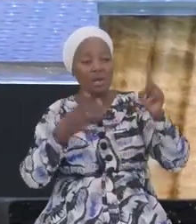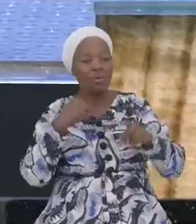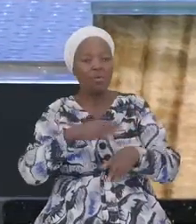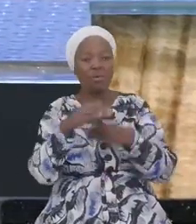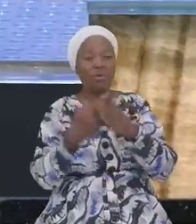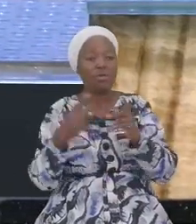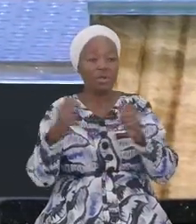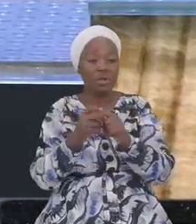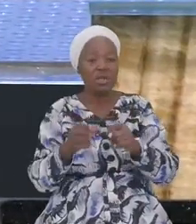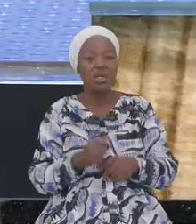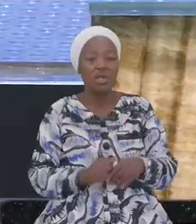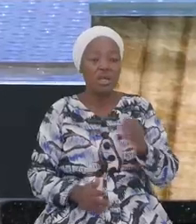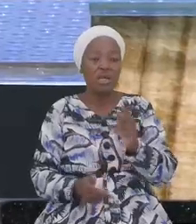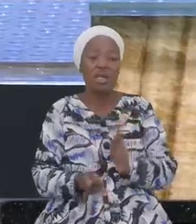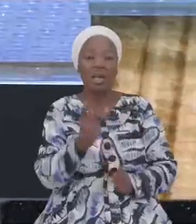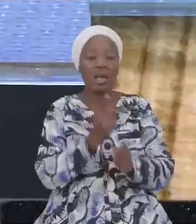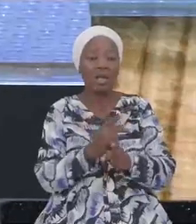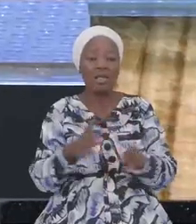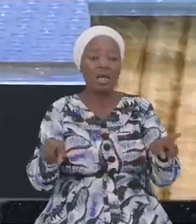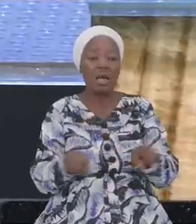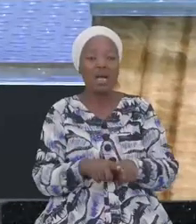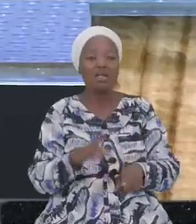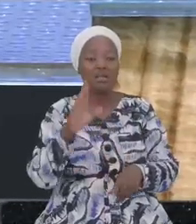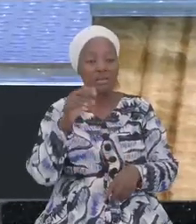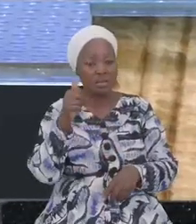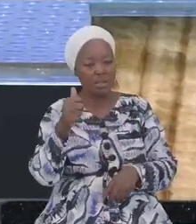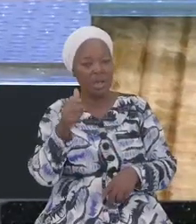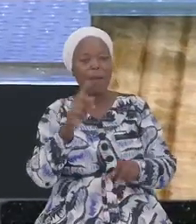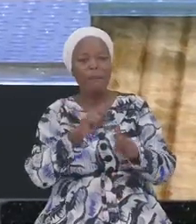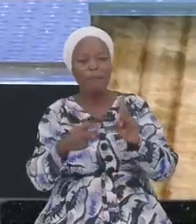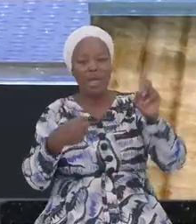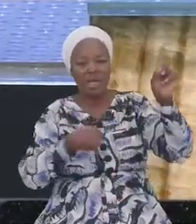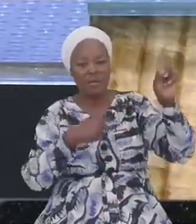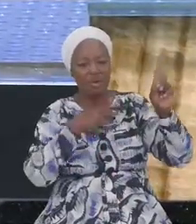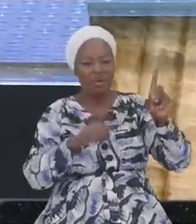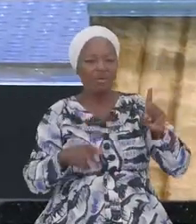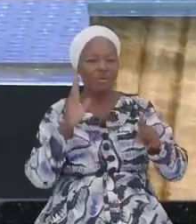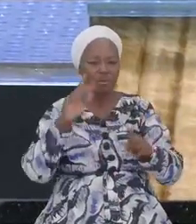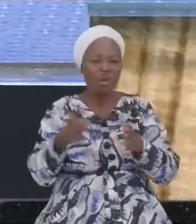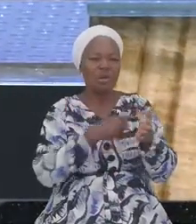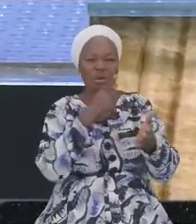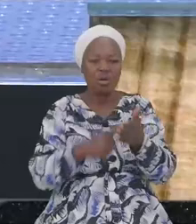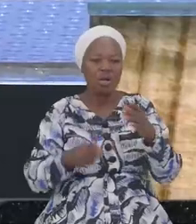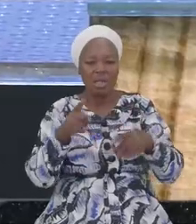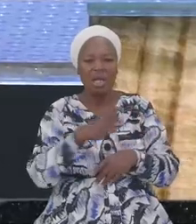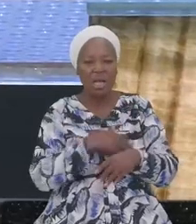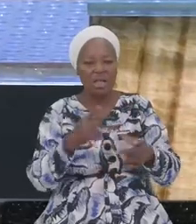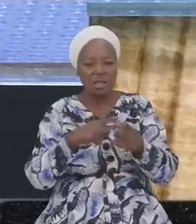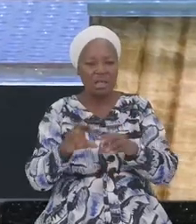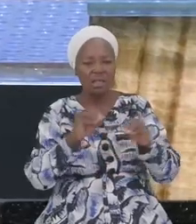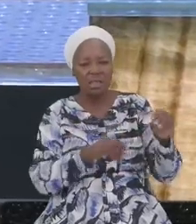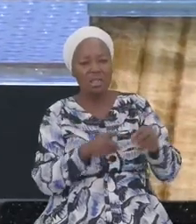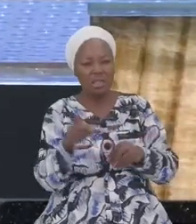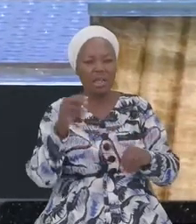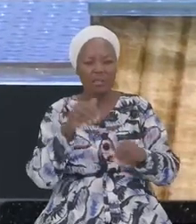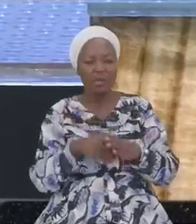mais je vais te reprendre. Je vais te reprendre et tout mettre sous